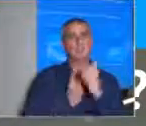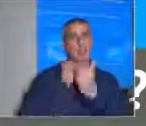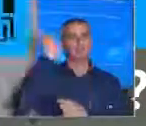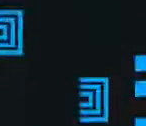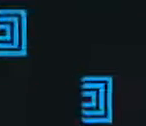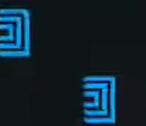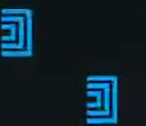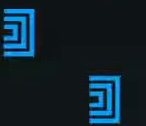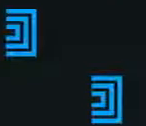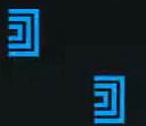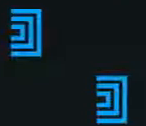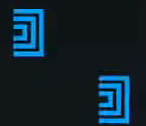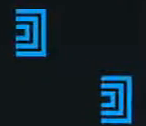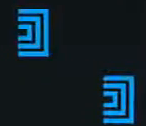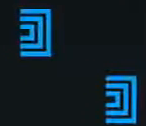ולשגר?